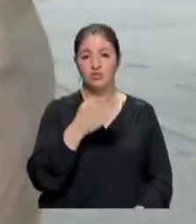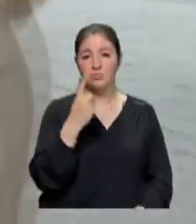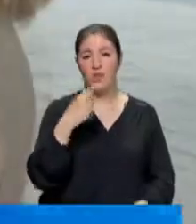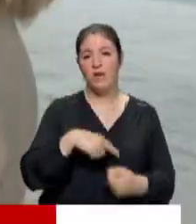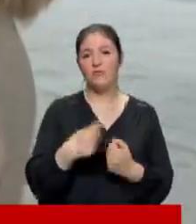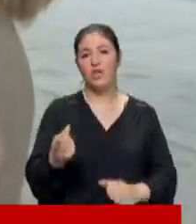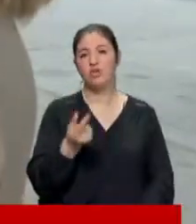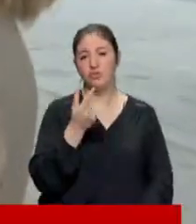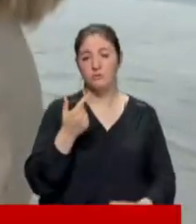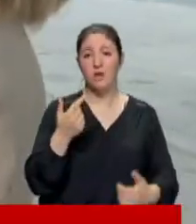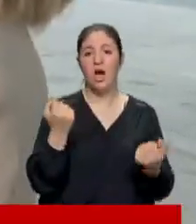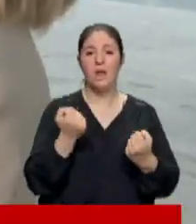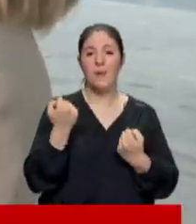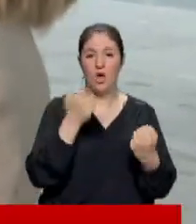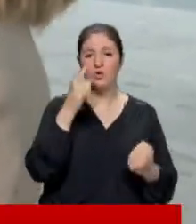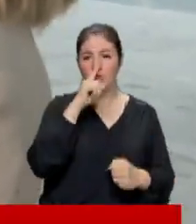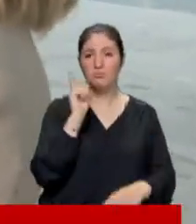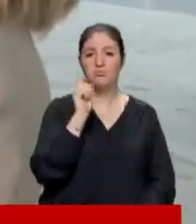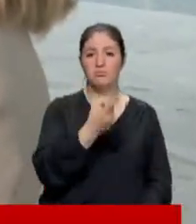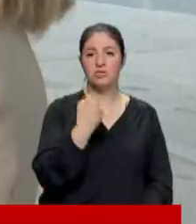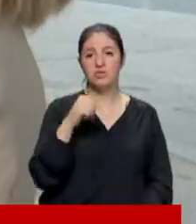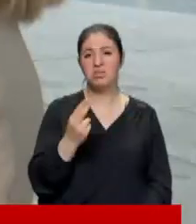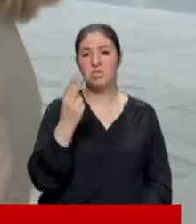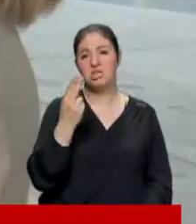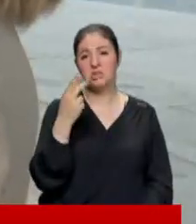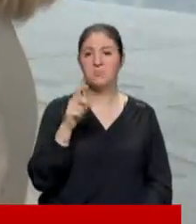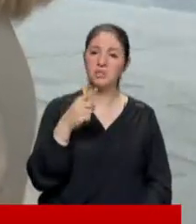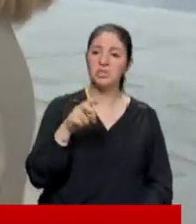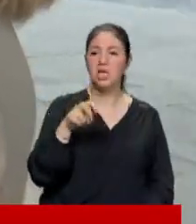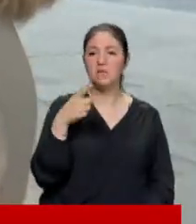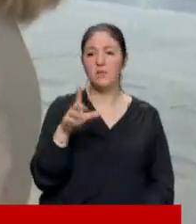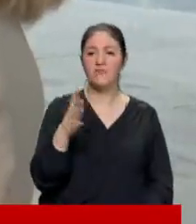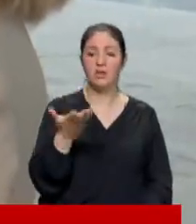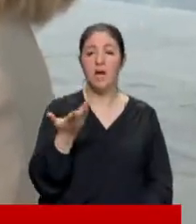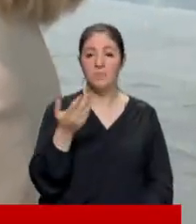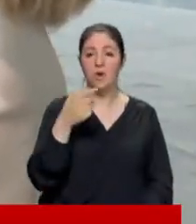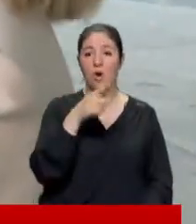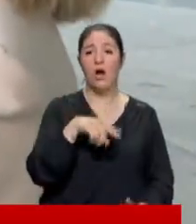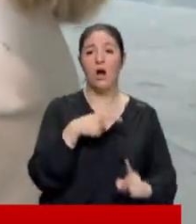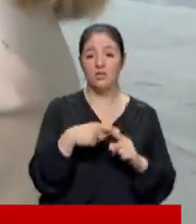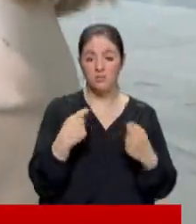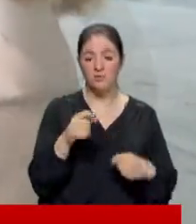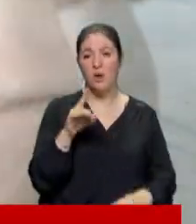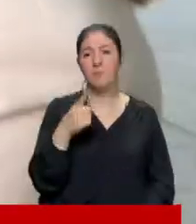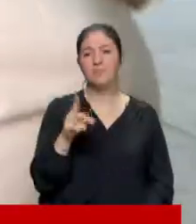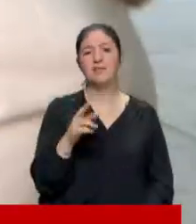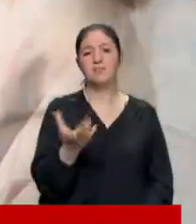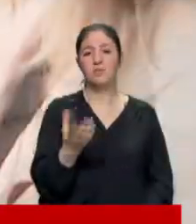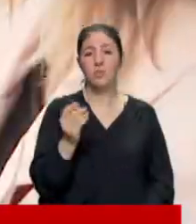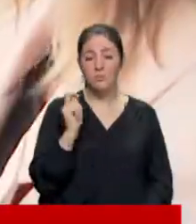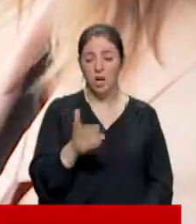hafta kaçacağım. Araçla gideceğim için gidişim gelişim hem şu anda 7 bin 8000'i buluyor. Artı oradaki masrafım 15 bin yani.